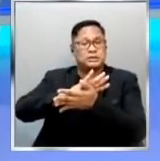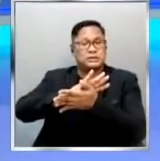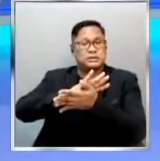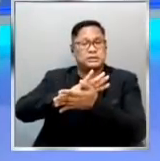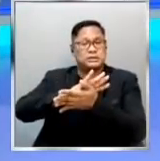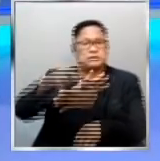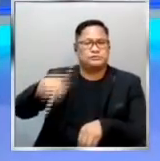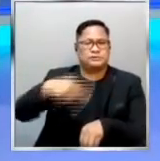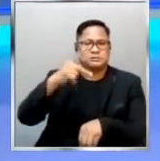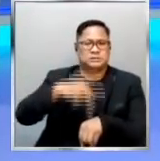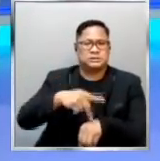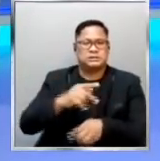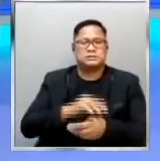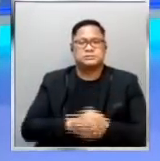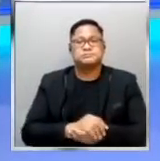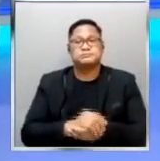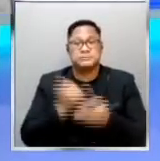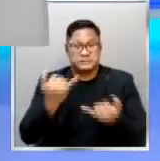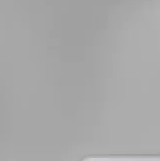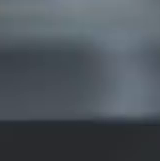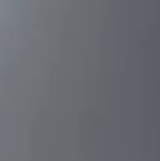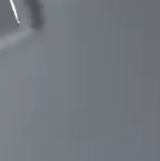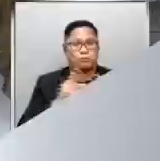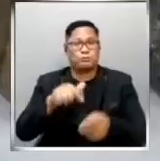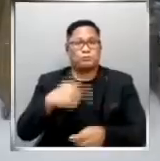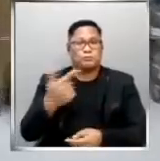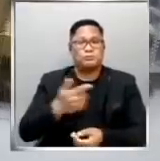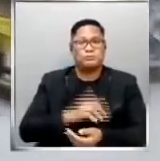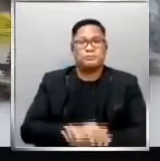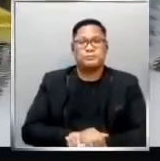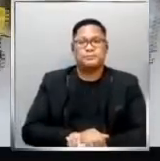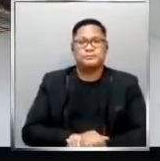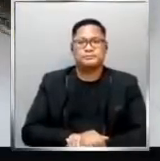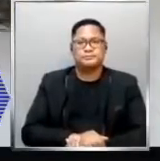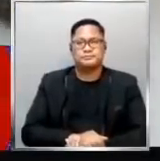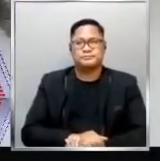Pilipinas. Nakatutok si June Veneracion.